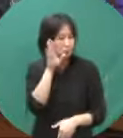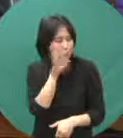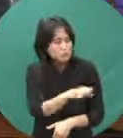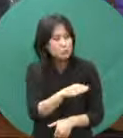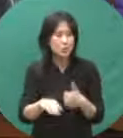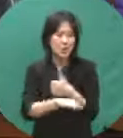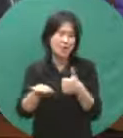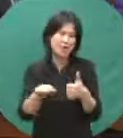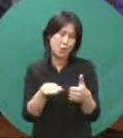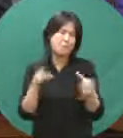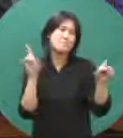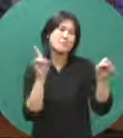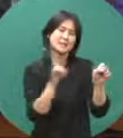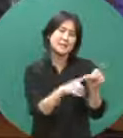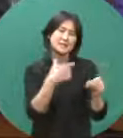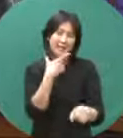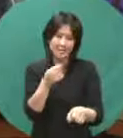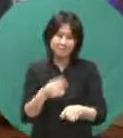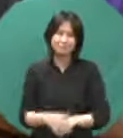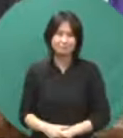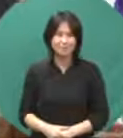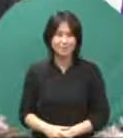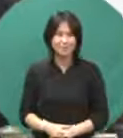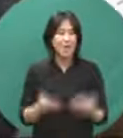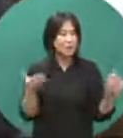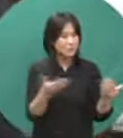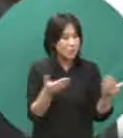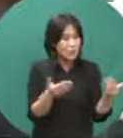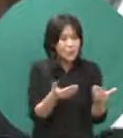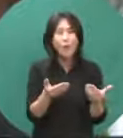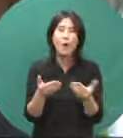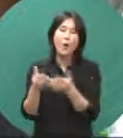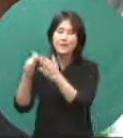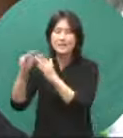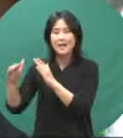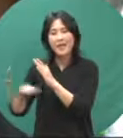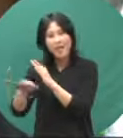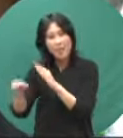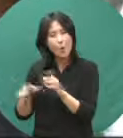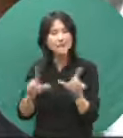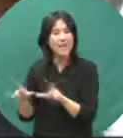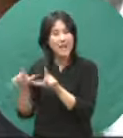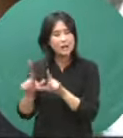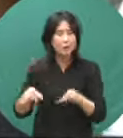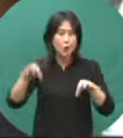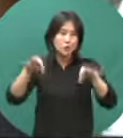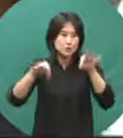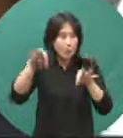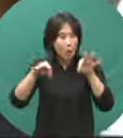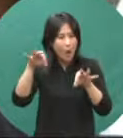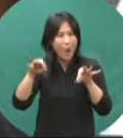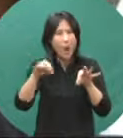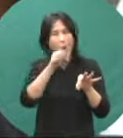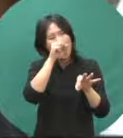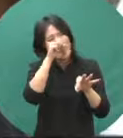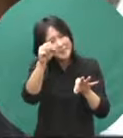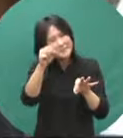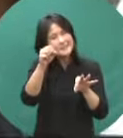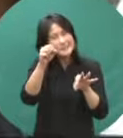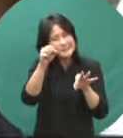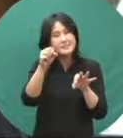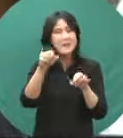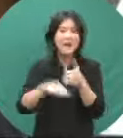境が求められています。ワークライフバランス、仕事と生活の調和と言いますけれども、これが取れた環境をも